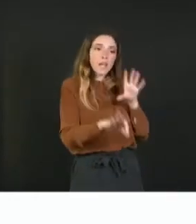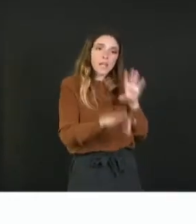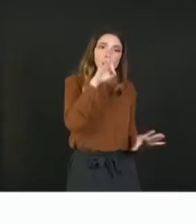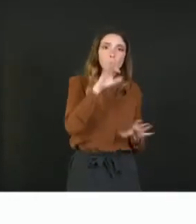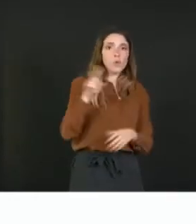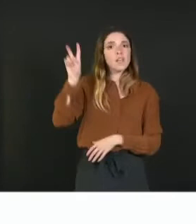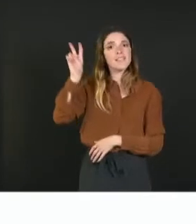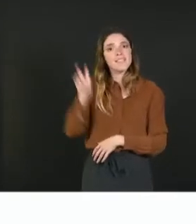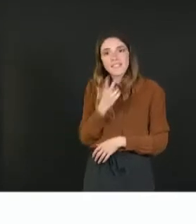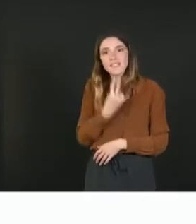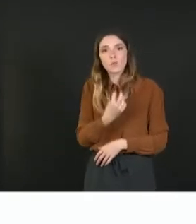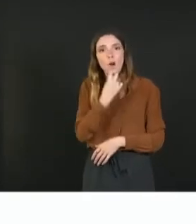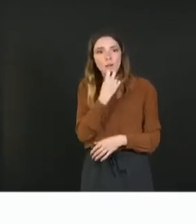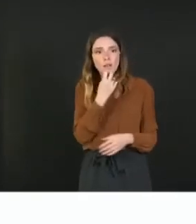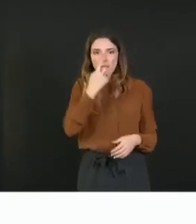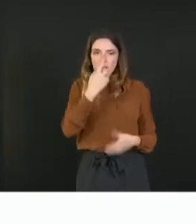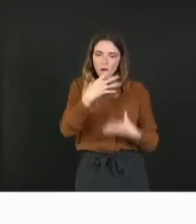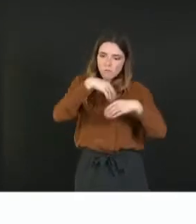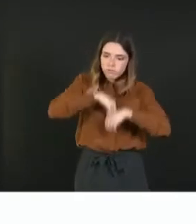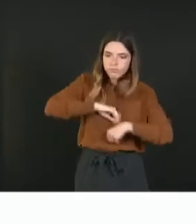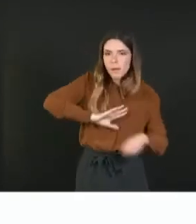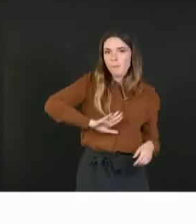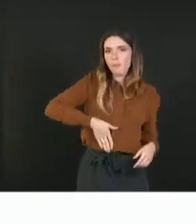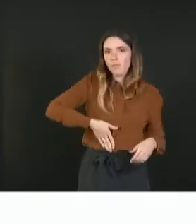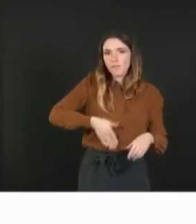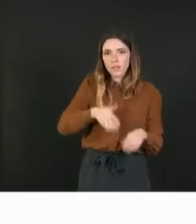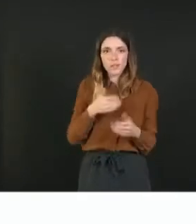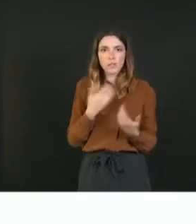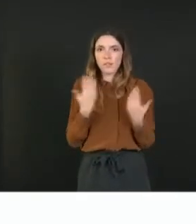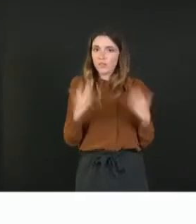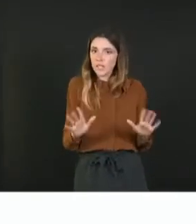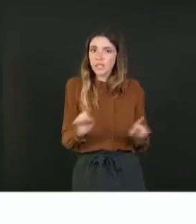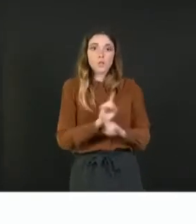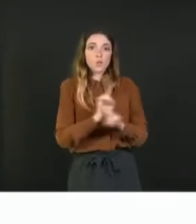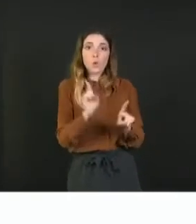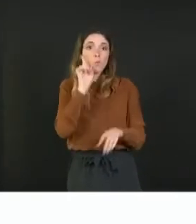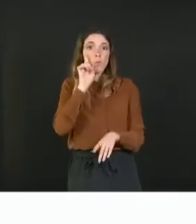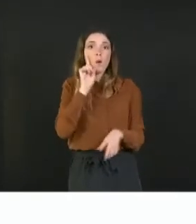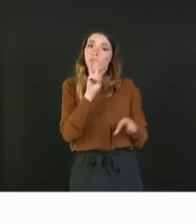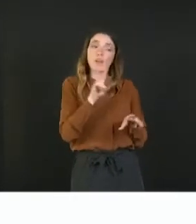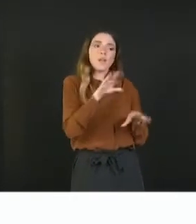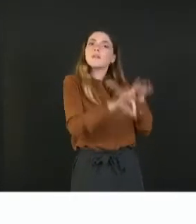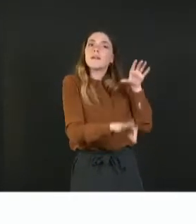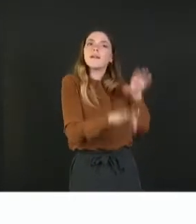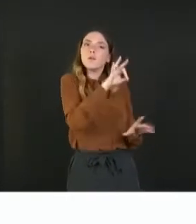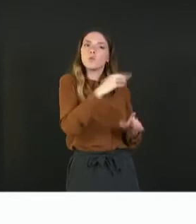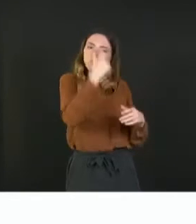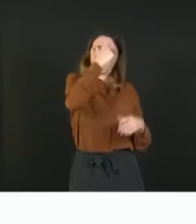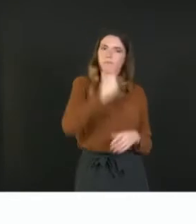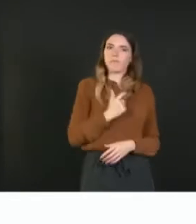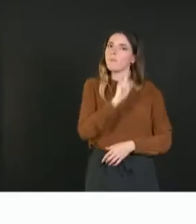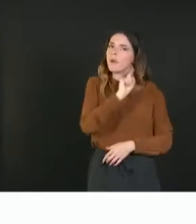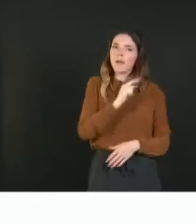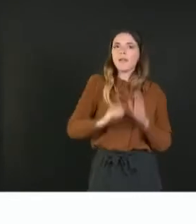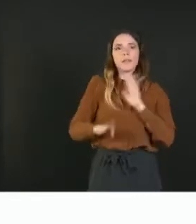citoyen ? Je ne le pense pas, parce que les élus sont des citoyens, vous savez, hein, avant d'être élus, absolument. Ils étaient citoyens.